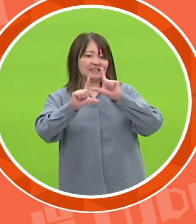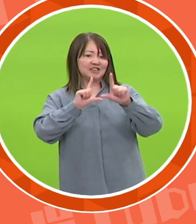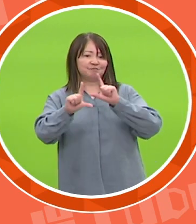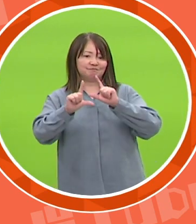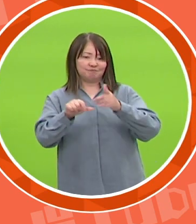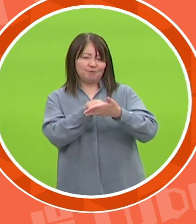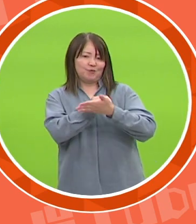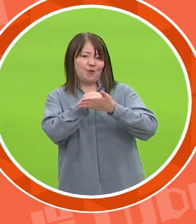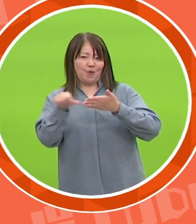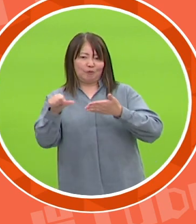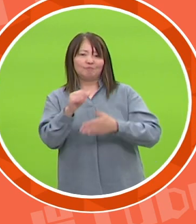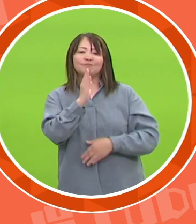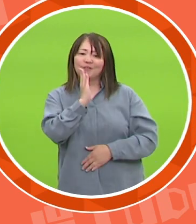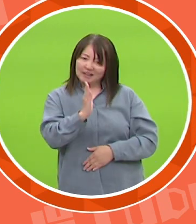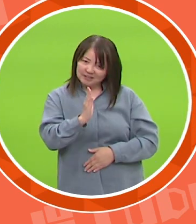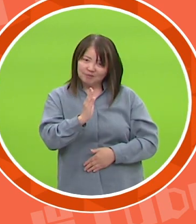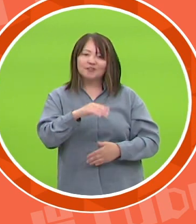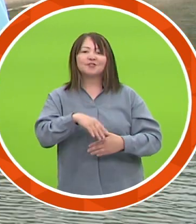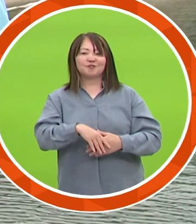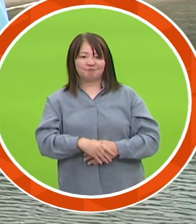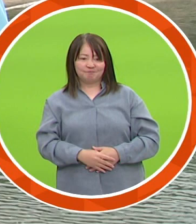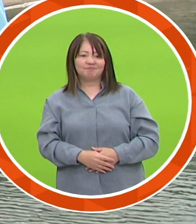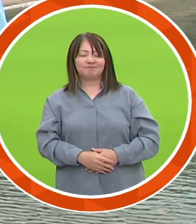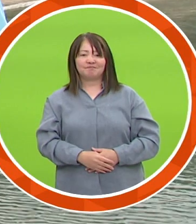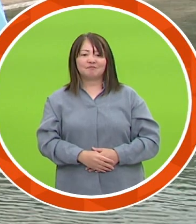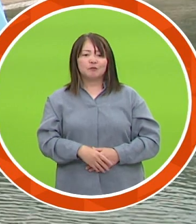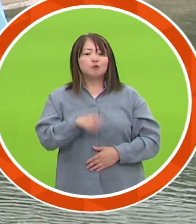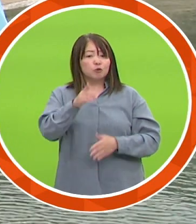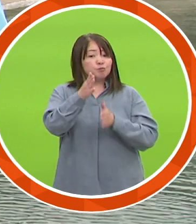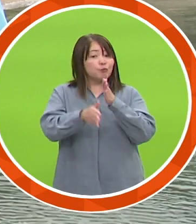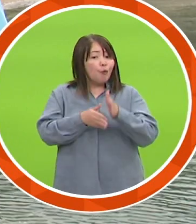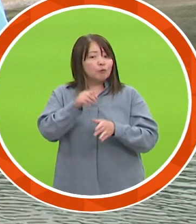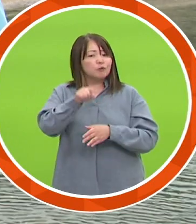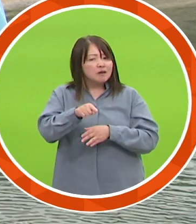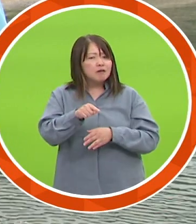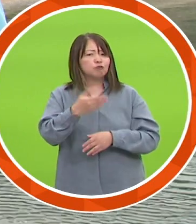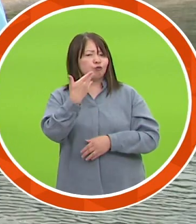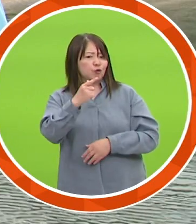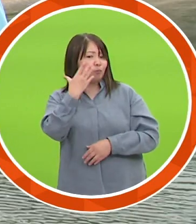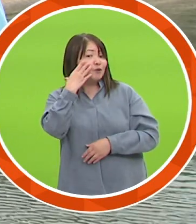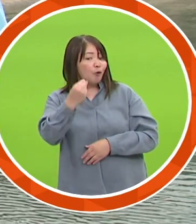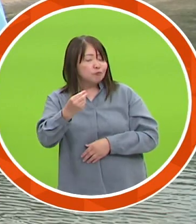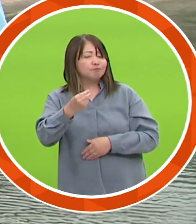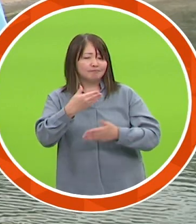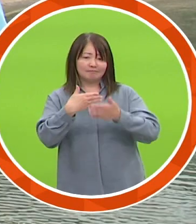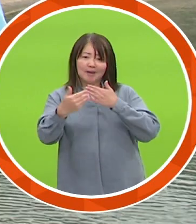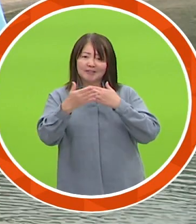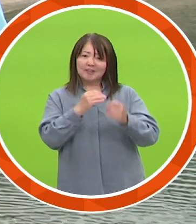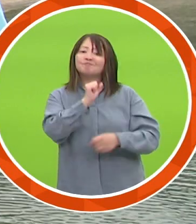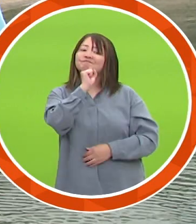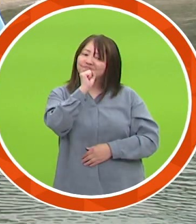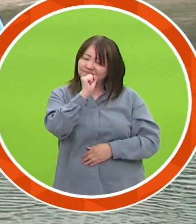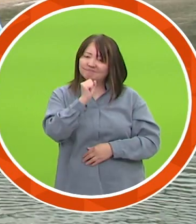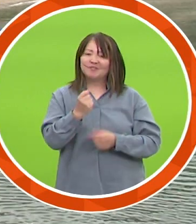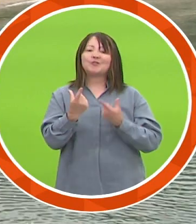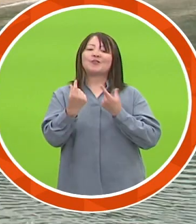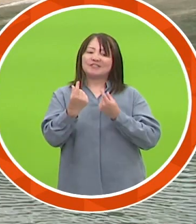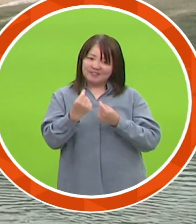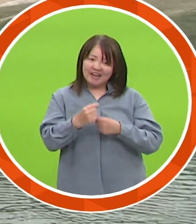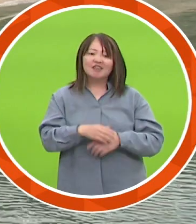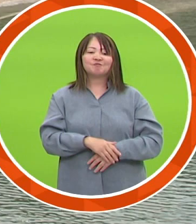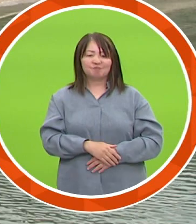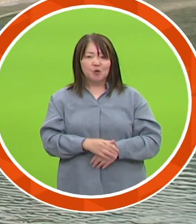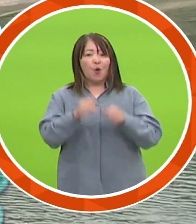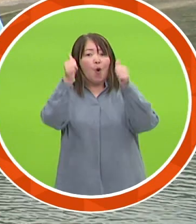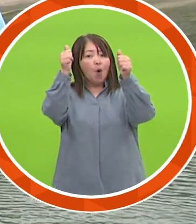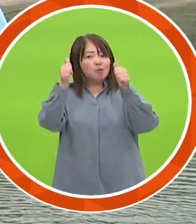登録をお願いします。 アウトドアスポーツを通じてクレの魅力をしっかり体感してほしいですね。 そうですね。ス